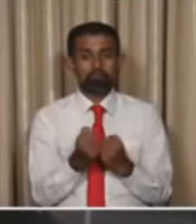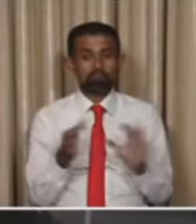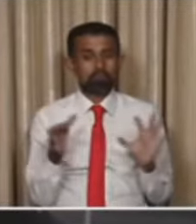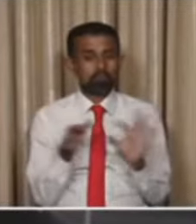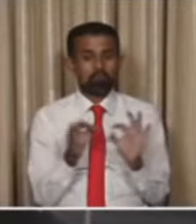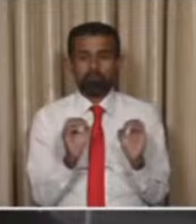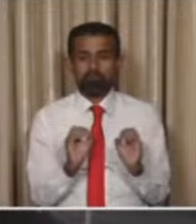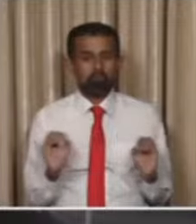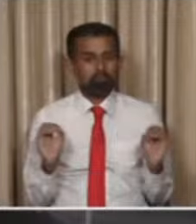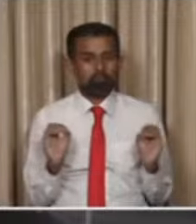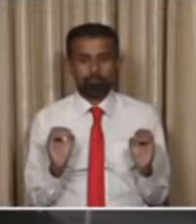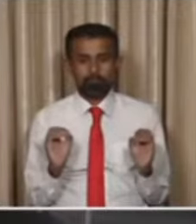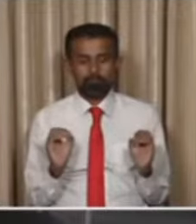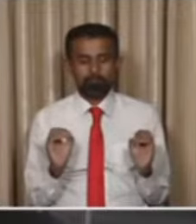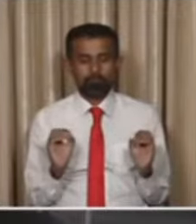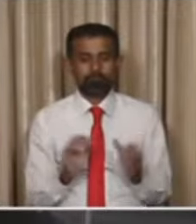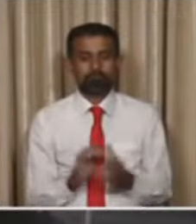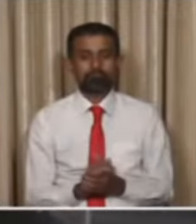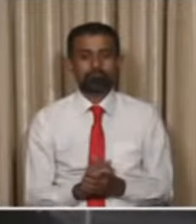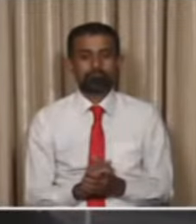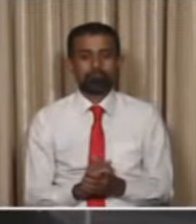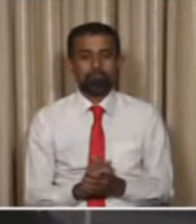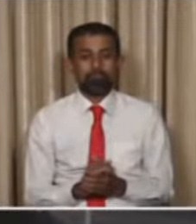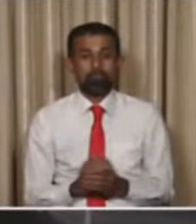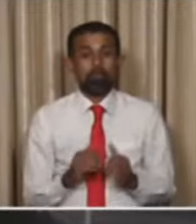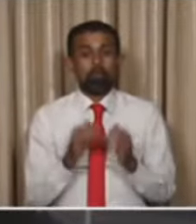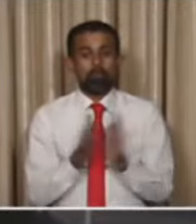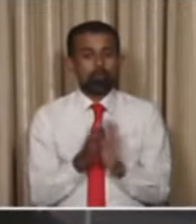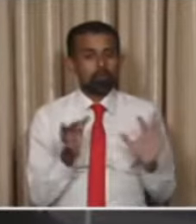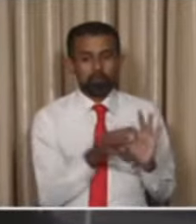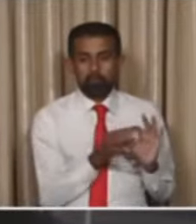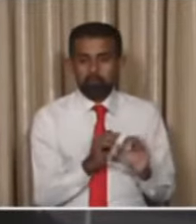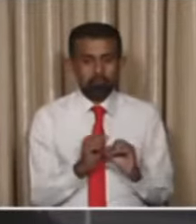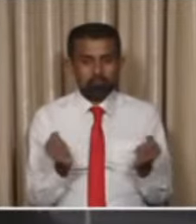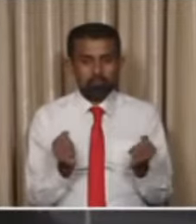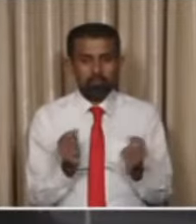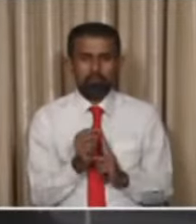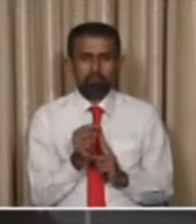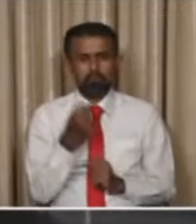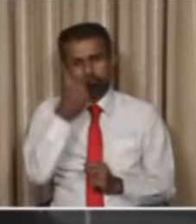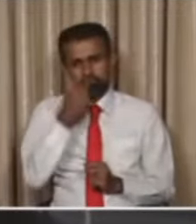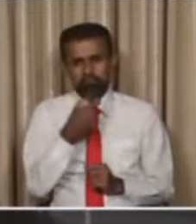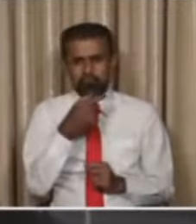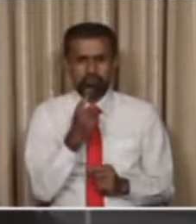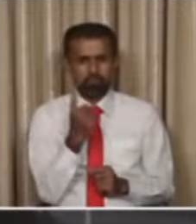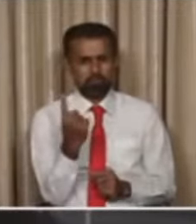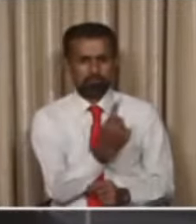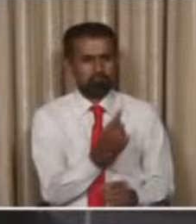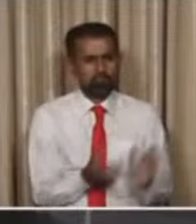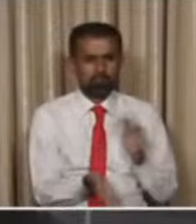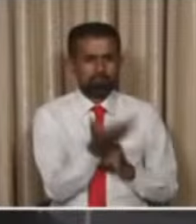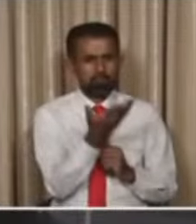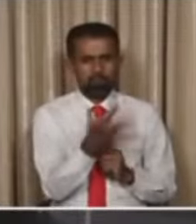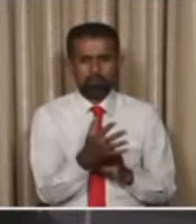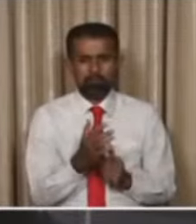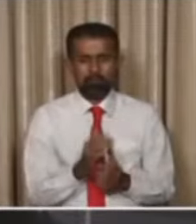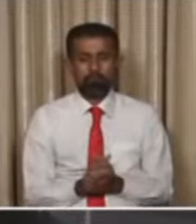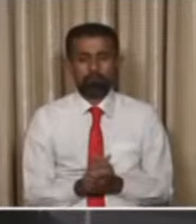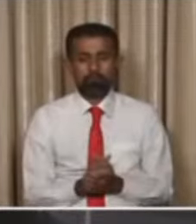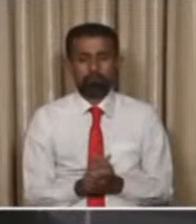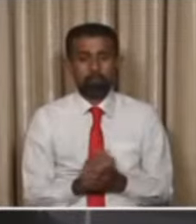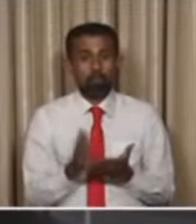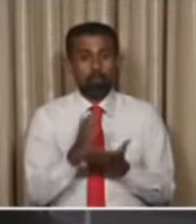නැහැ. ඒගොල්ලෝ සමස්ත වශයෙන් සම්බන්ධ වුණේ නැහැ. ඔවුන් පුද්ගලිකව ගිහිල්ලා එක එක්කෙනා සම්බන්ධ වෙලා ඇති. හැබැයි ඒ වෙලාවේ